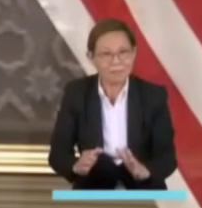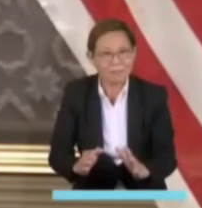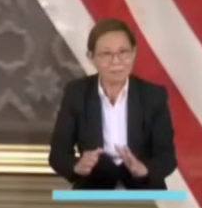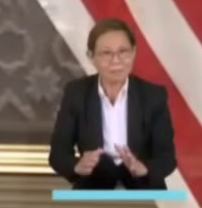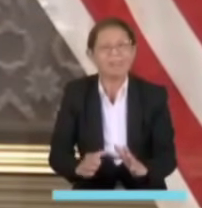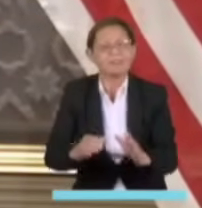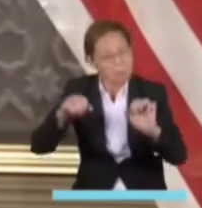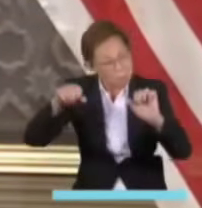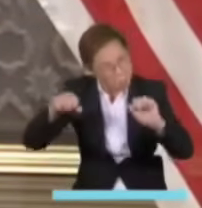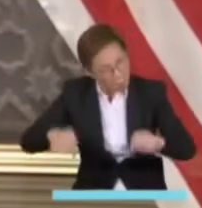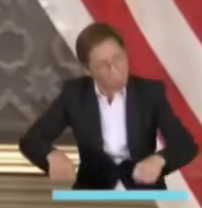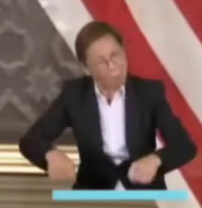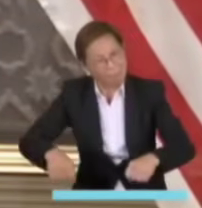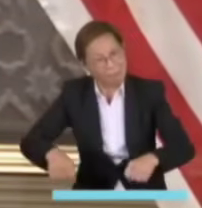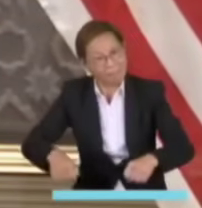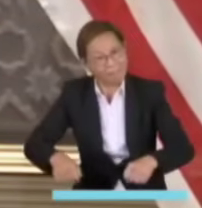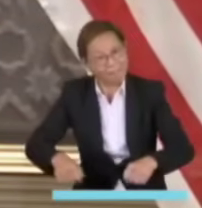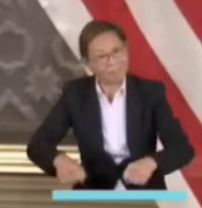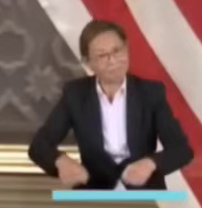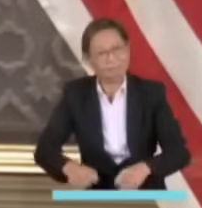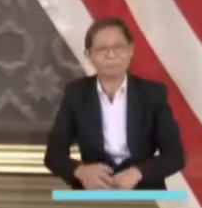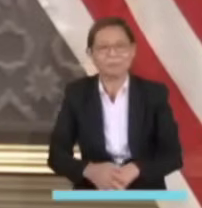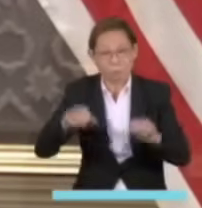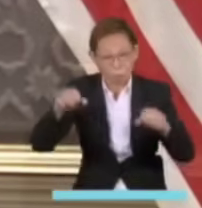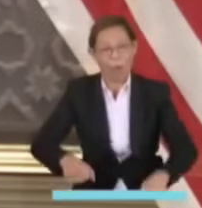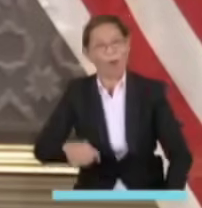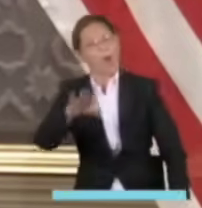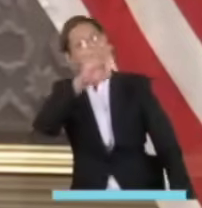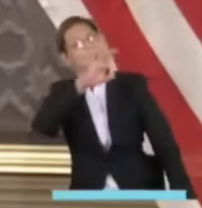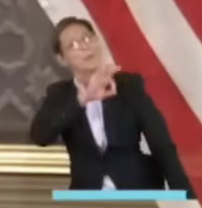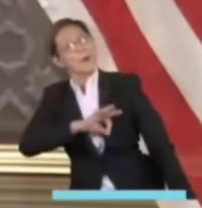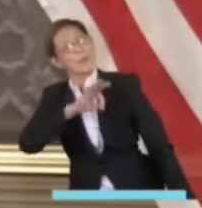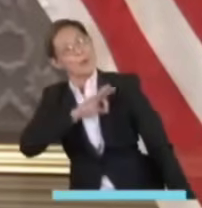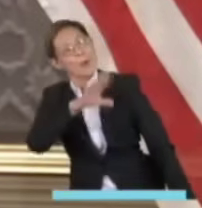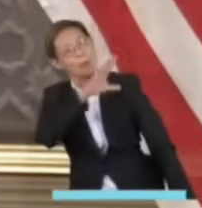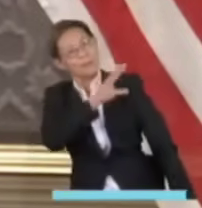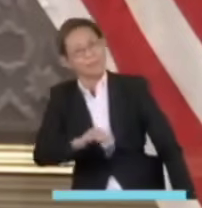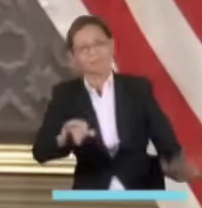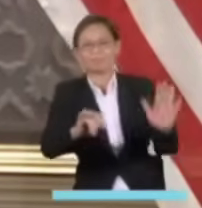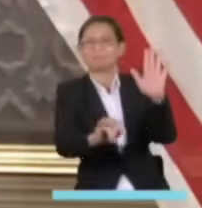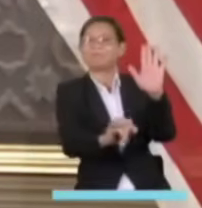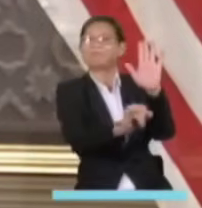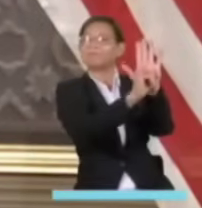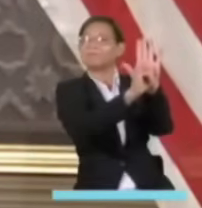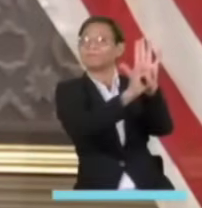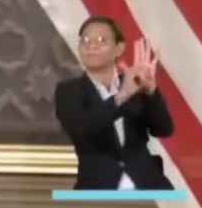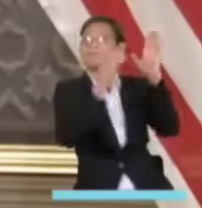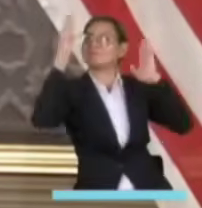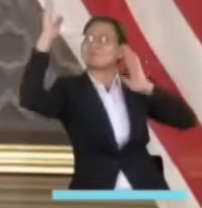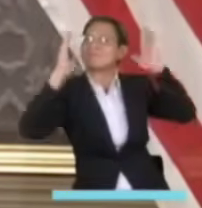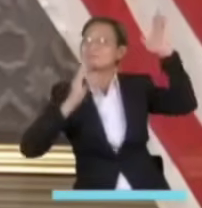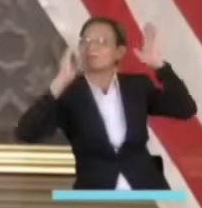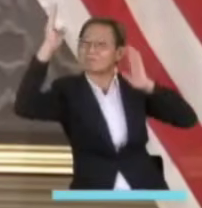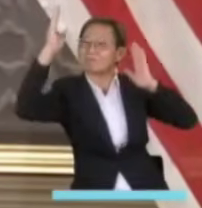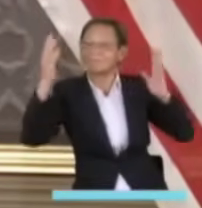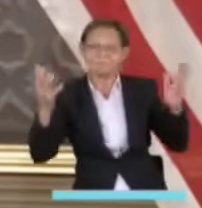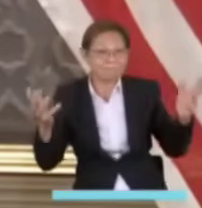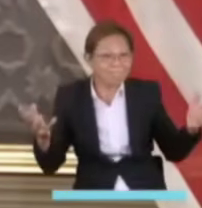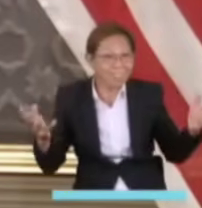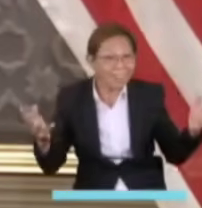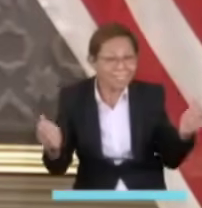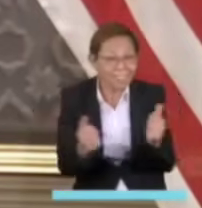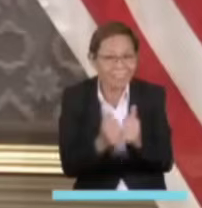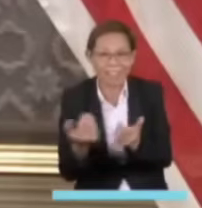supaya dapat mengambil manfaat dan mengangkat martabat negara kita.